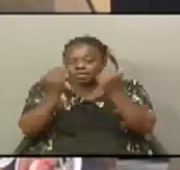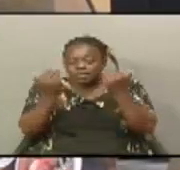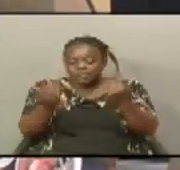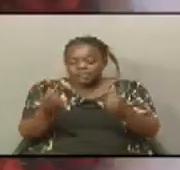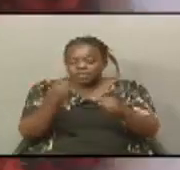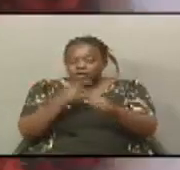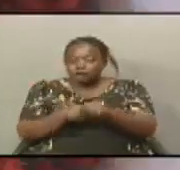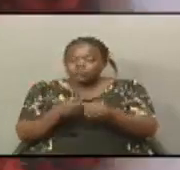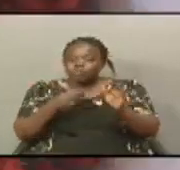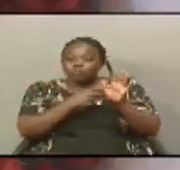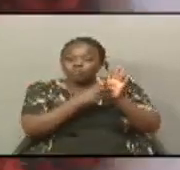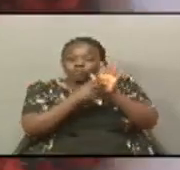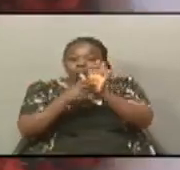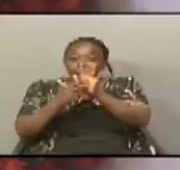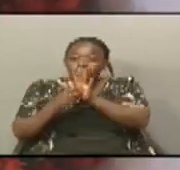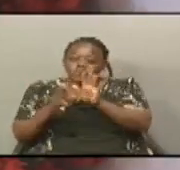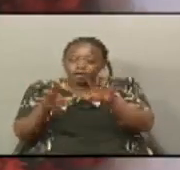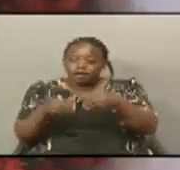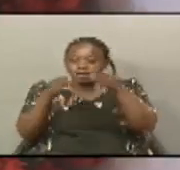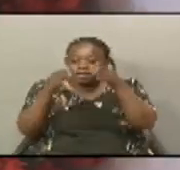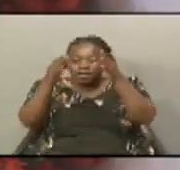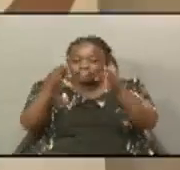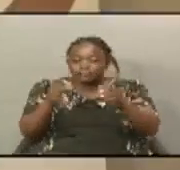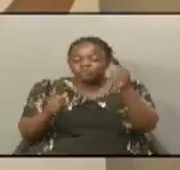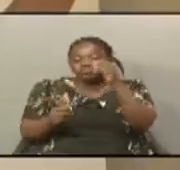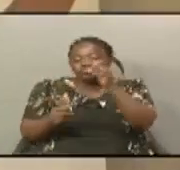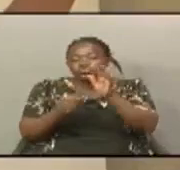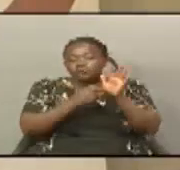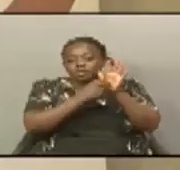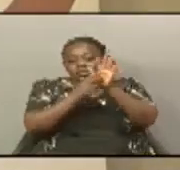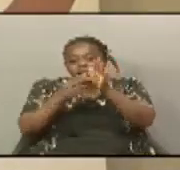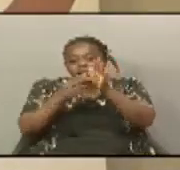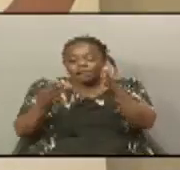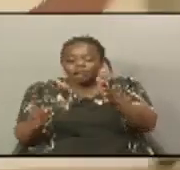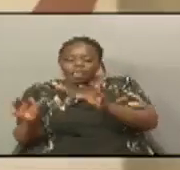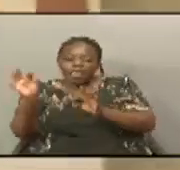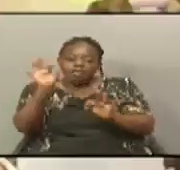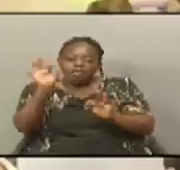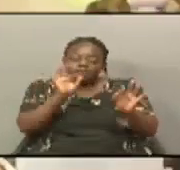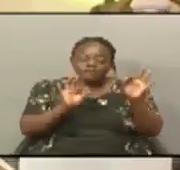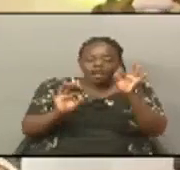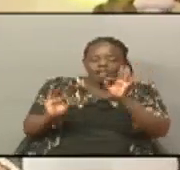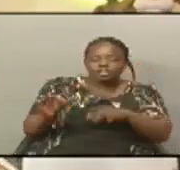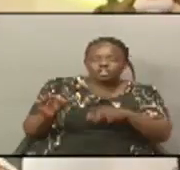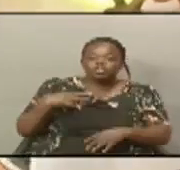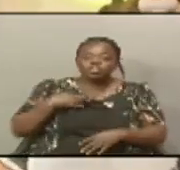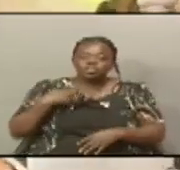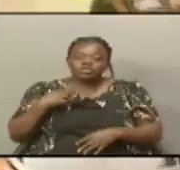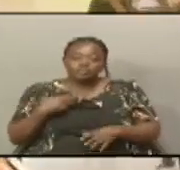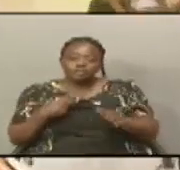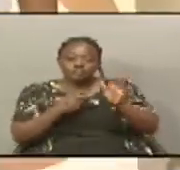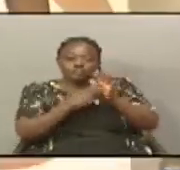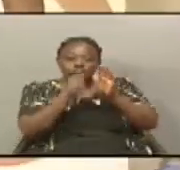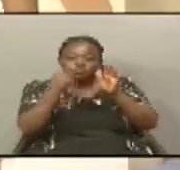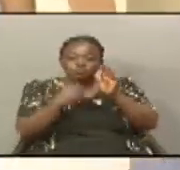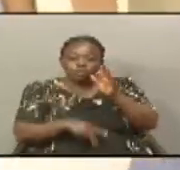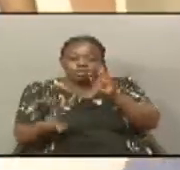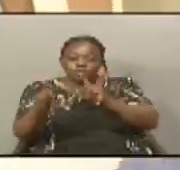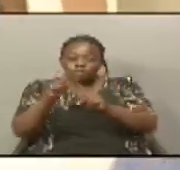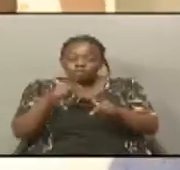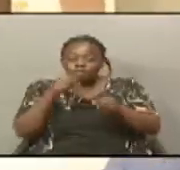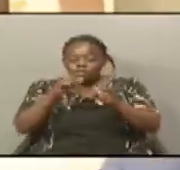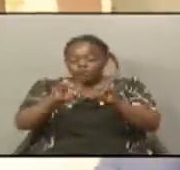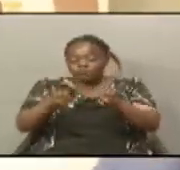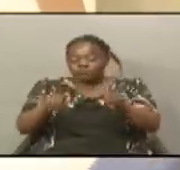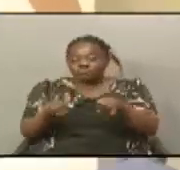abagenda okwolesa bataddeyo ebintu bye bagenda okwolesa ab'emisono abagenda okukugeza mu ngoye nga bagiraga abantu babadde